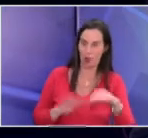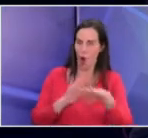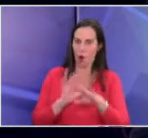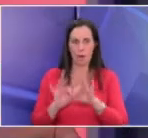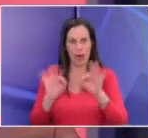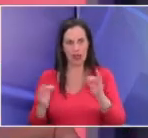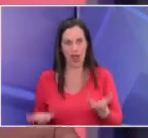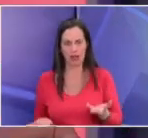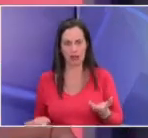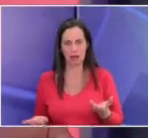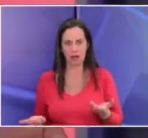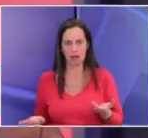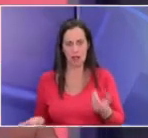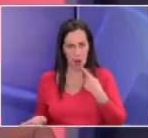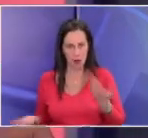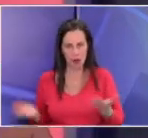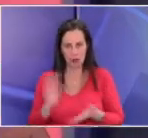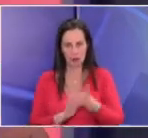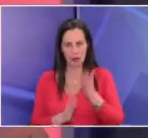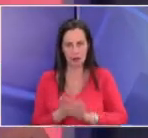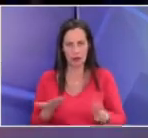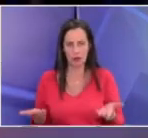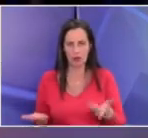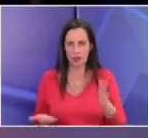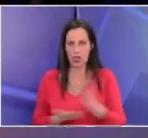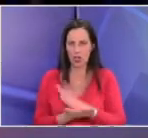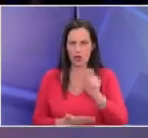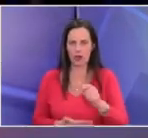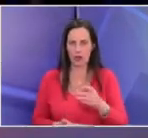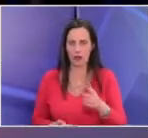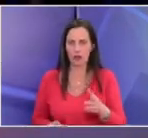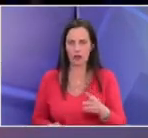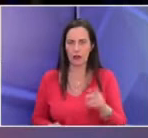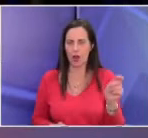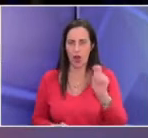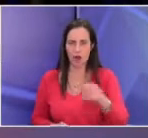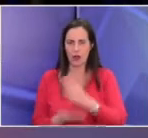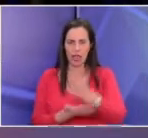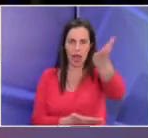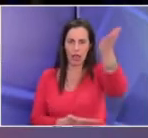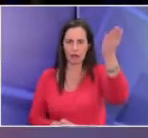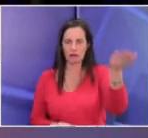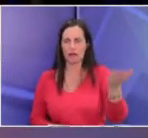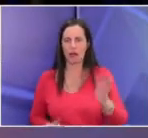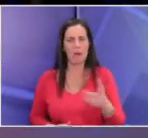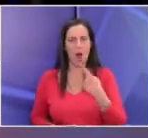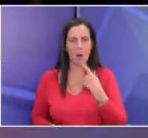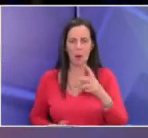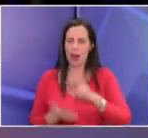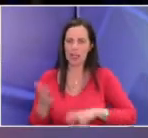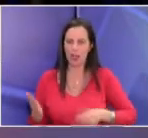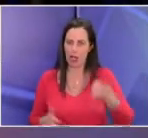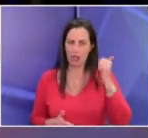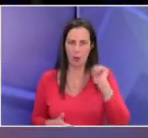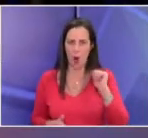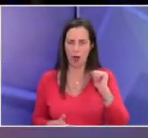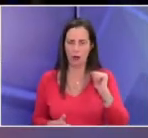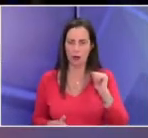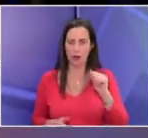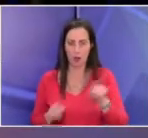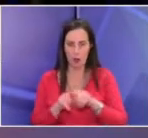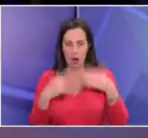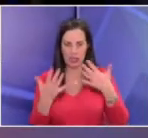עם המסע העקיף. כן, נכון. נקודה. מה, זה נראה לך הגיוני? לא. מה, זה לא עבדות? זה לא פרעו? עוד נושא. עוד